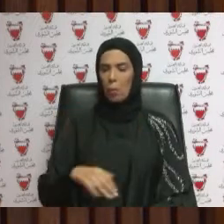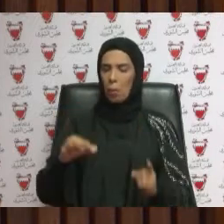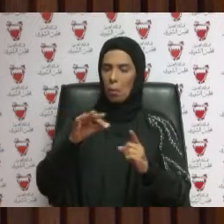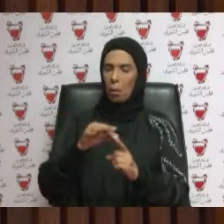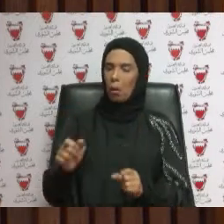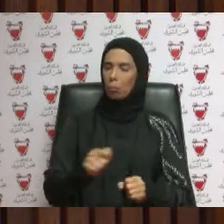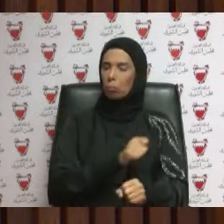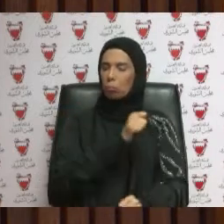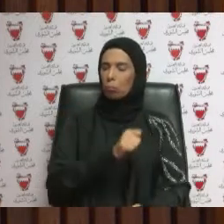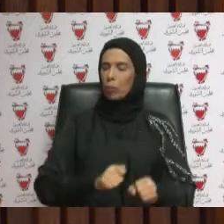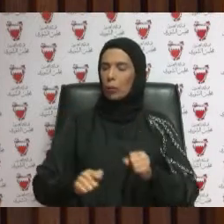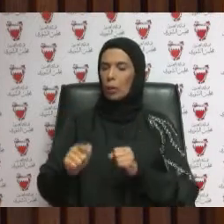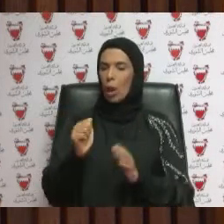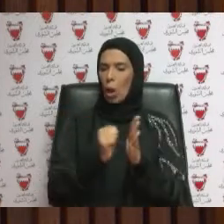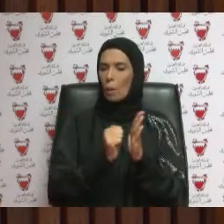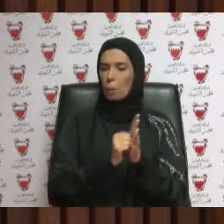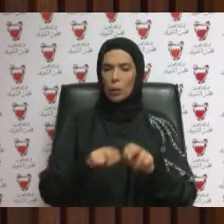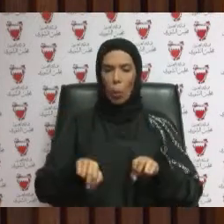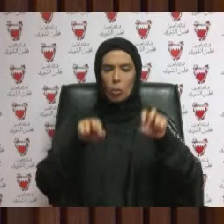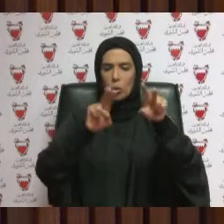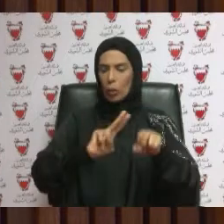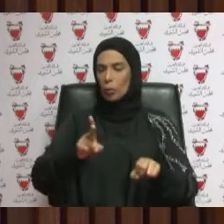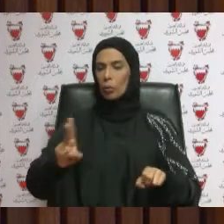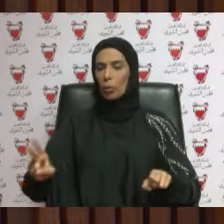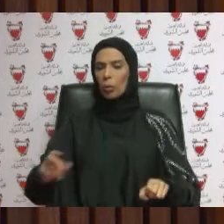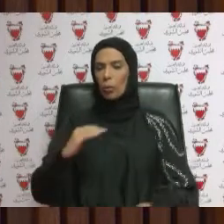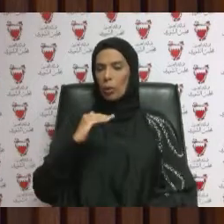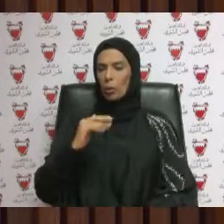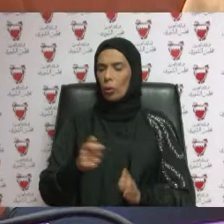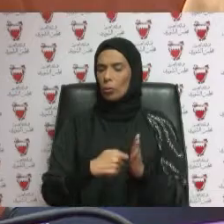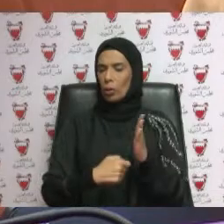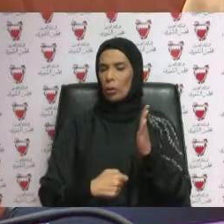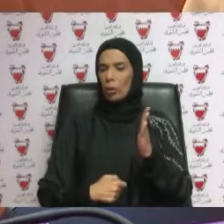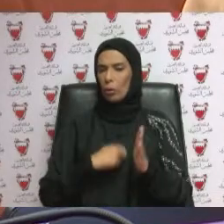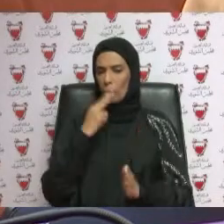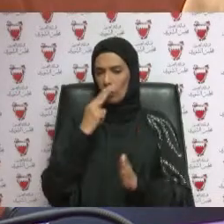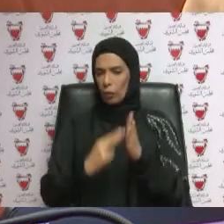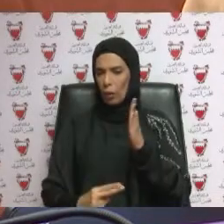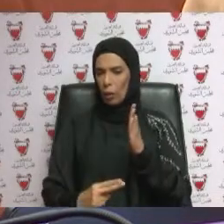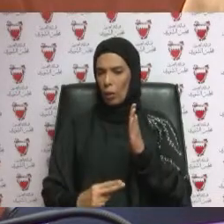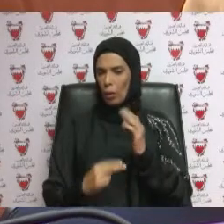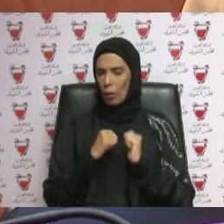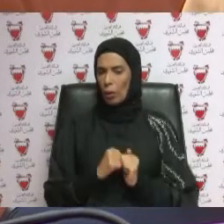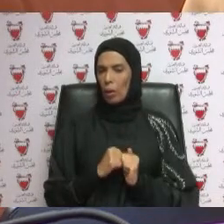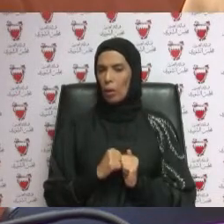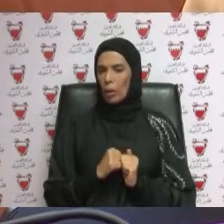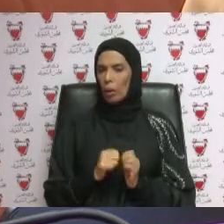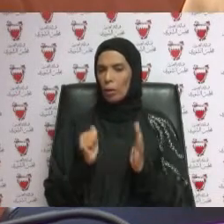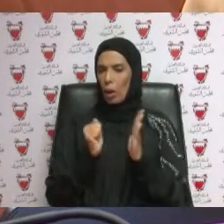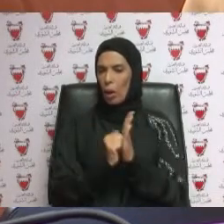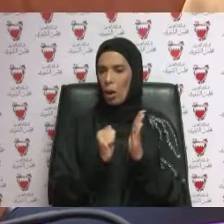فيه العين المؤجرة. دال، لا يجوز تسجيل عقود الإيجار التي يكون محلها عقارات